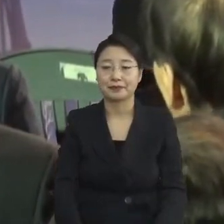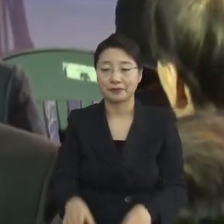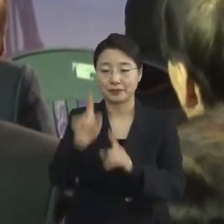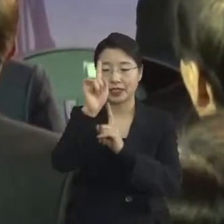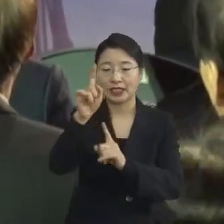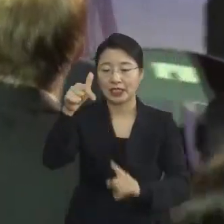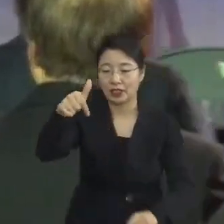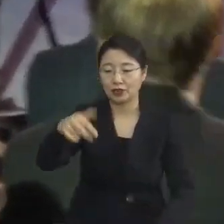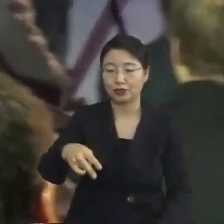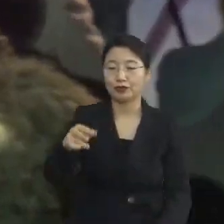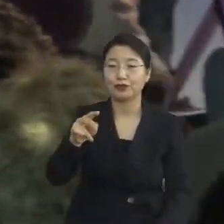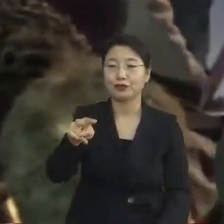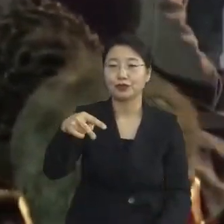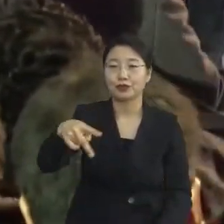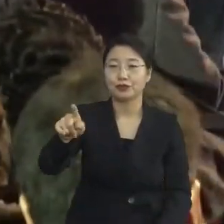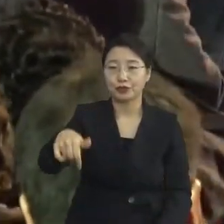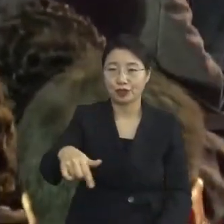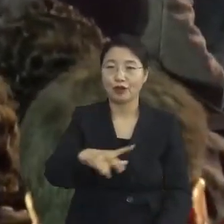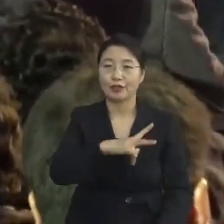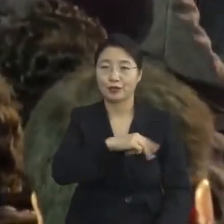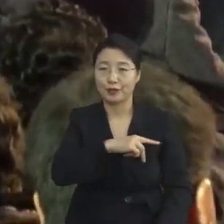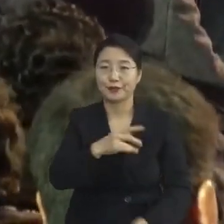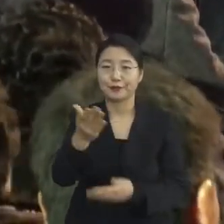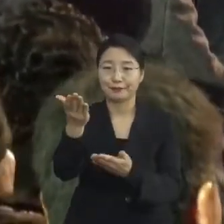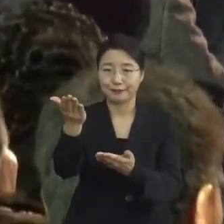이규서 구의원님 참석하셨습니다.